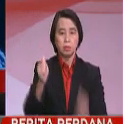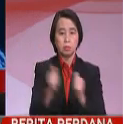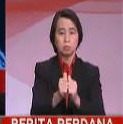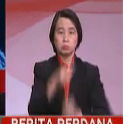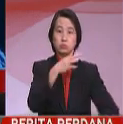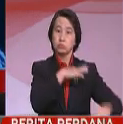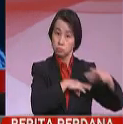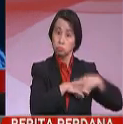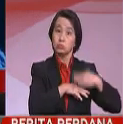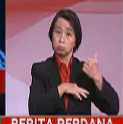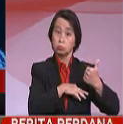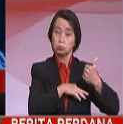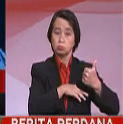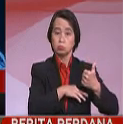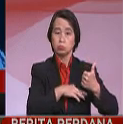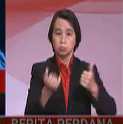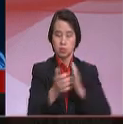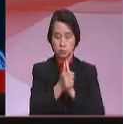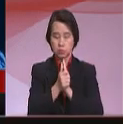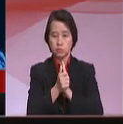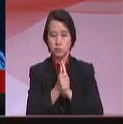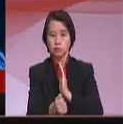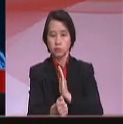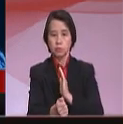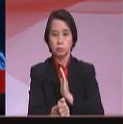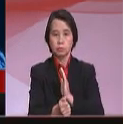pendapatan dan skill yang